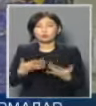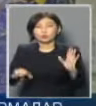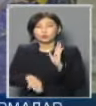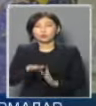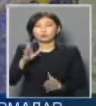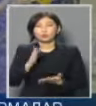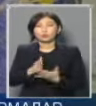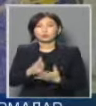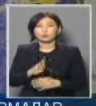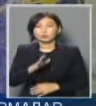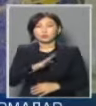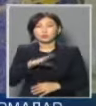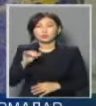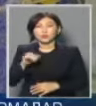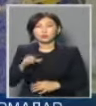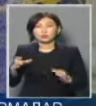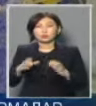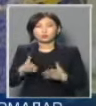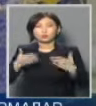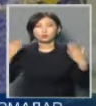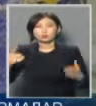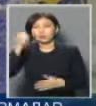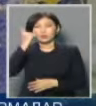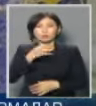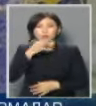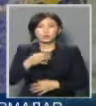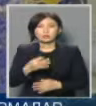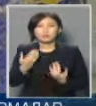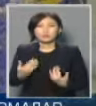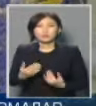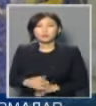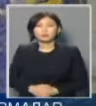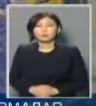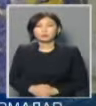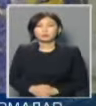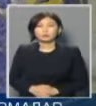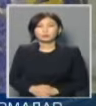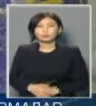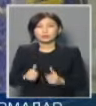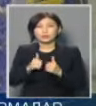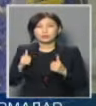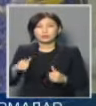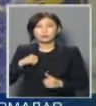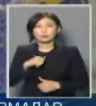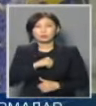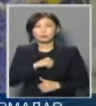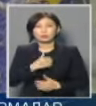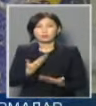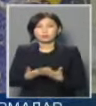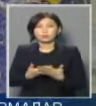дәрежеде көтеріп жатқан Сармат тобына үлкен алғысымызды айтамыз. Себебі олардың ерекше өзінің стилі